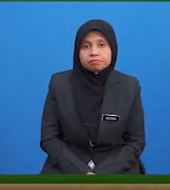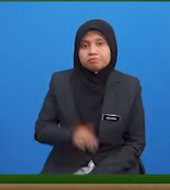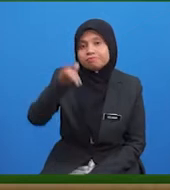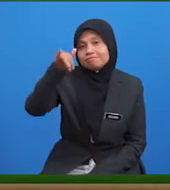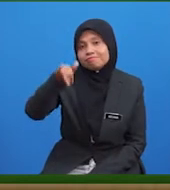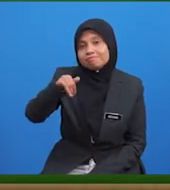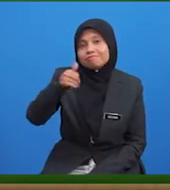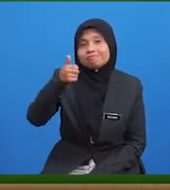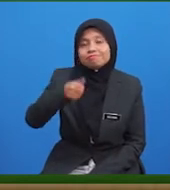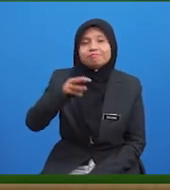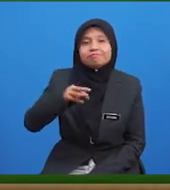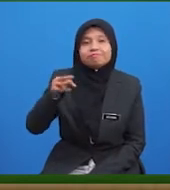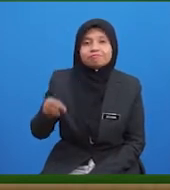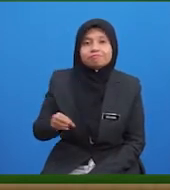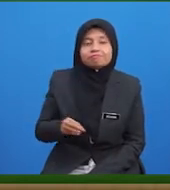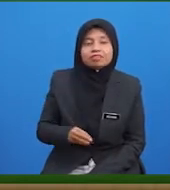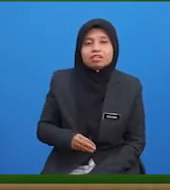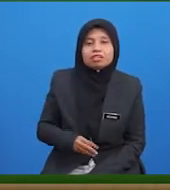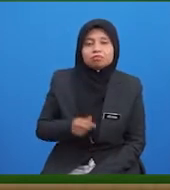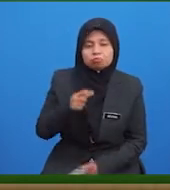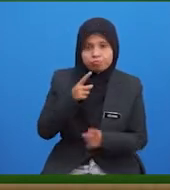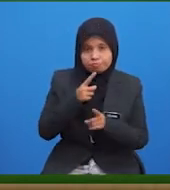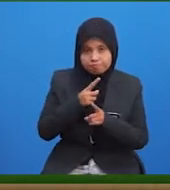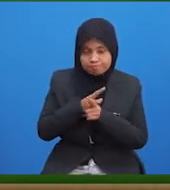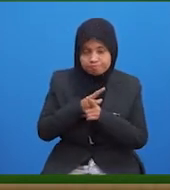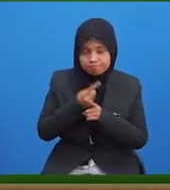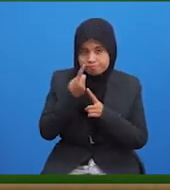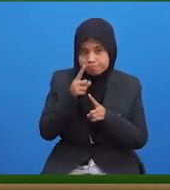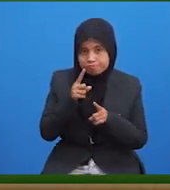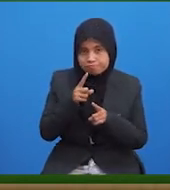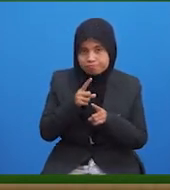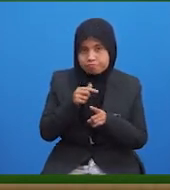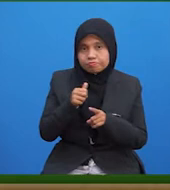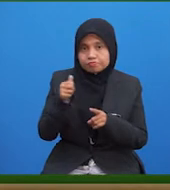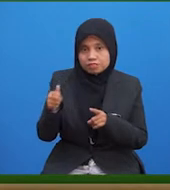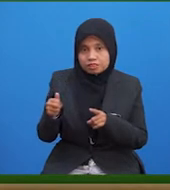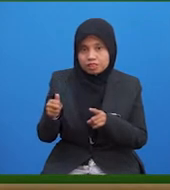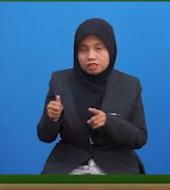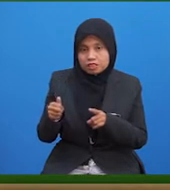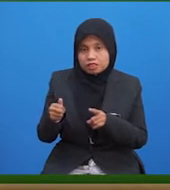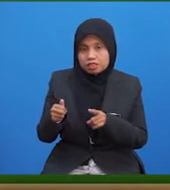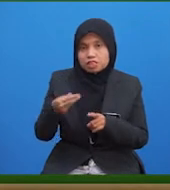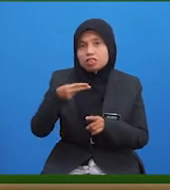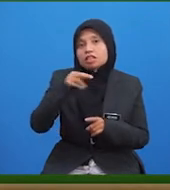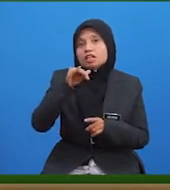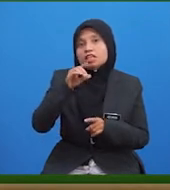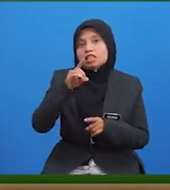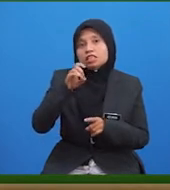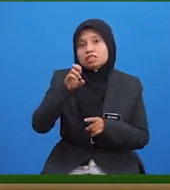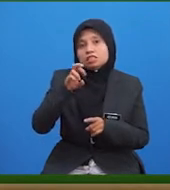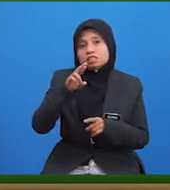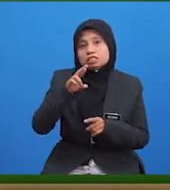Ya, bagus murid-murid. Tepat sekali jawapannya. Ialah header.